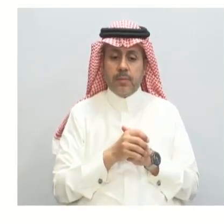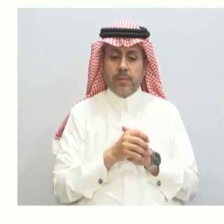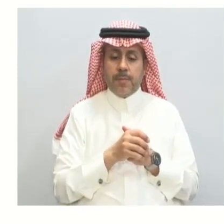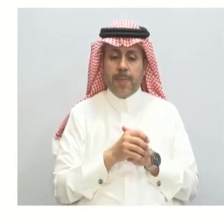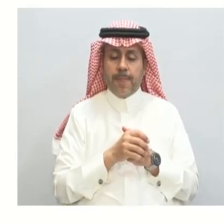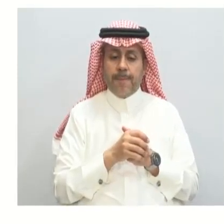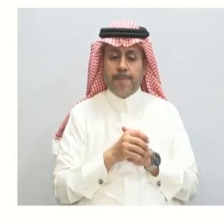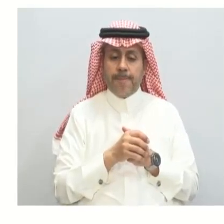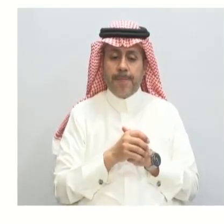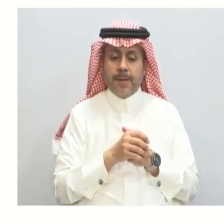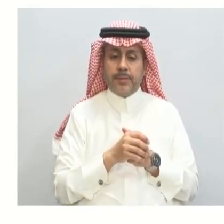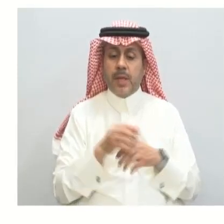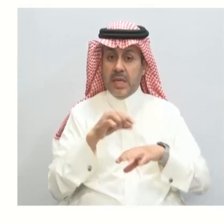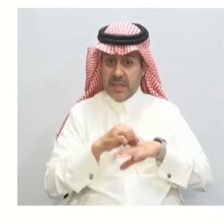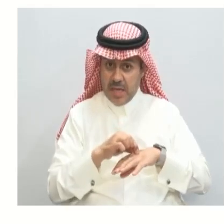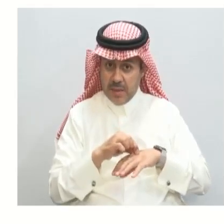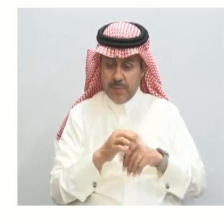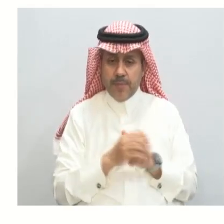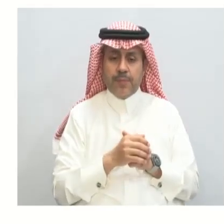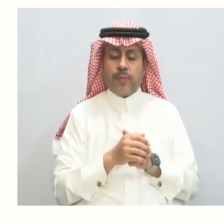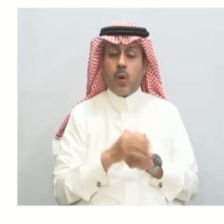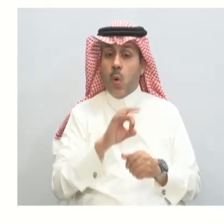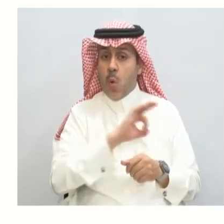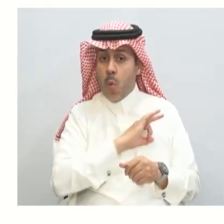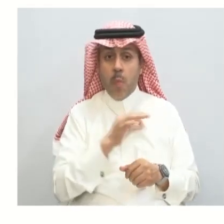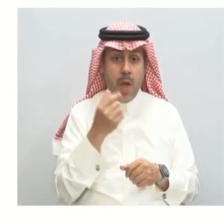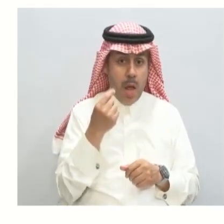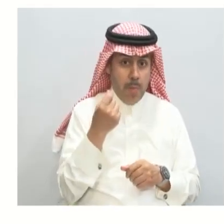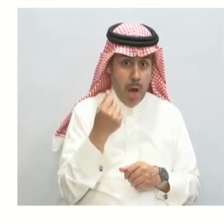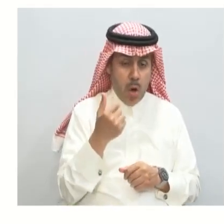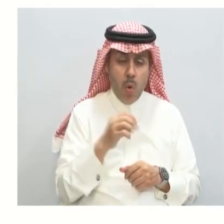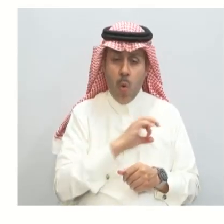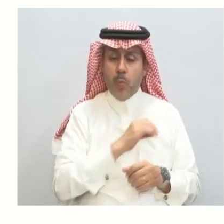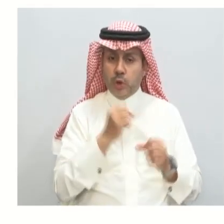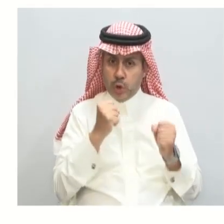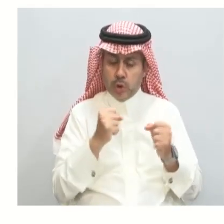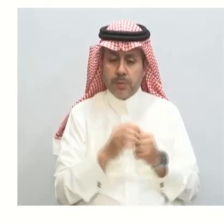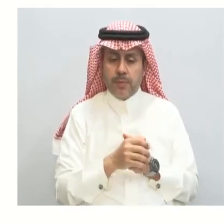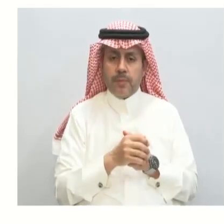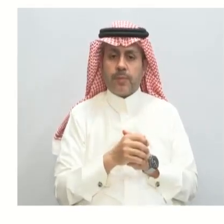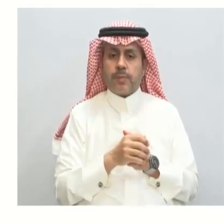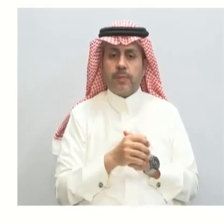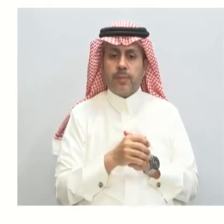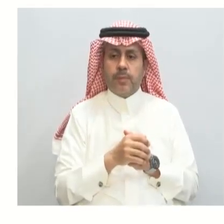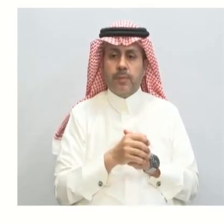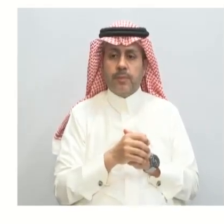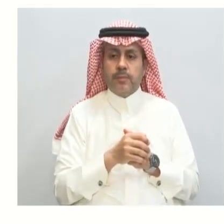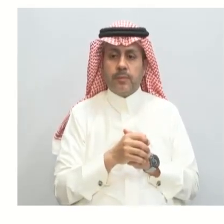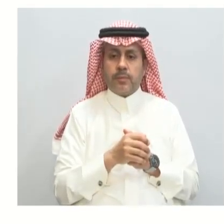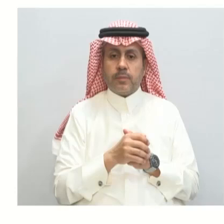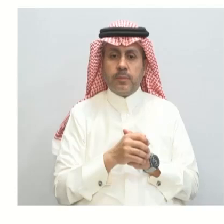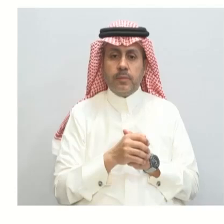الخير لشديد اي ان هذا الانسان لحب المال لديه هذه